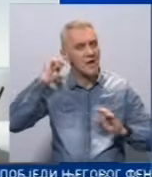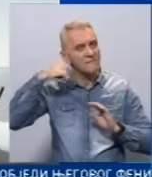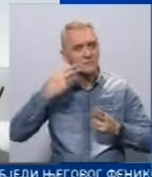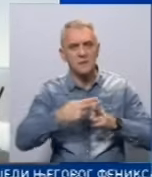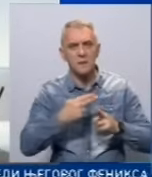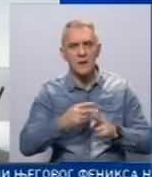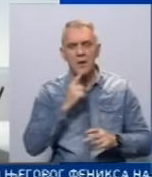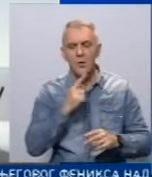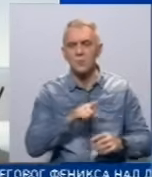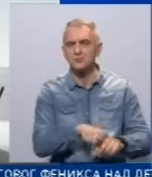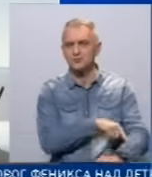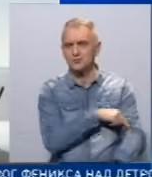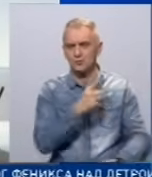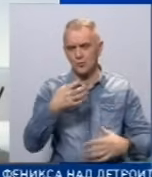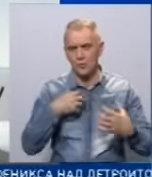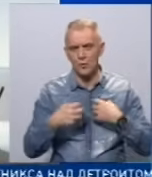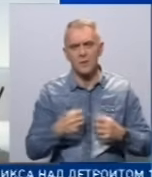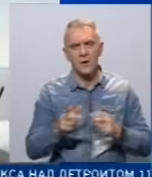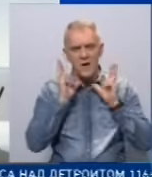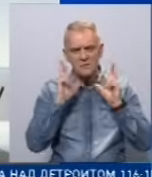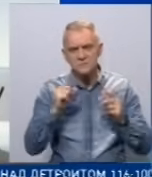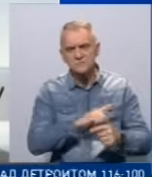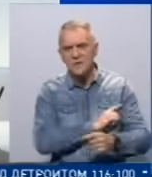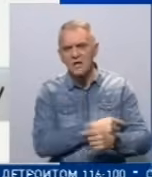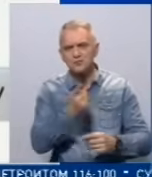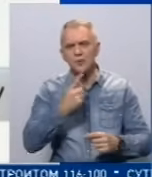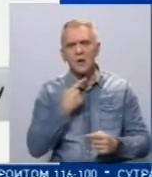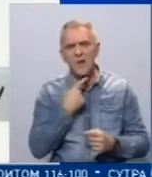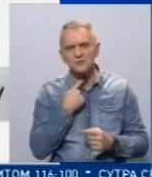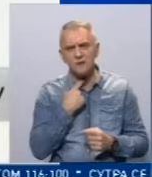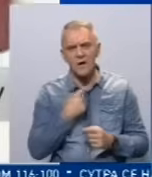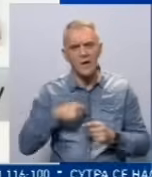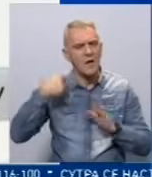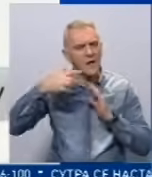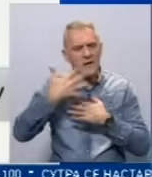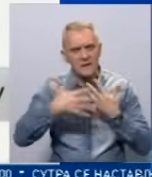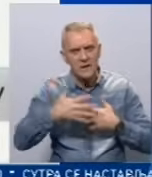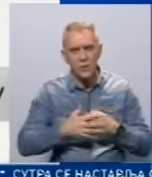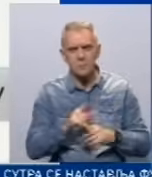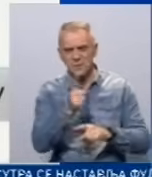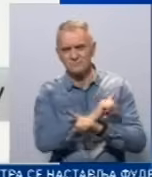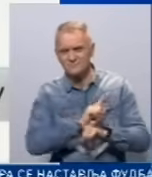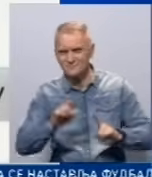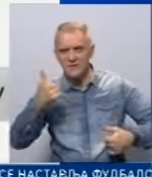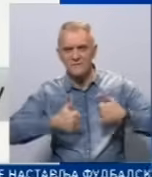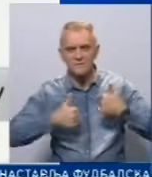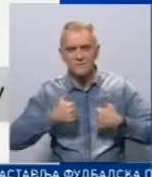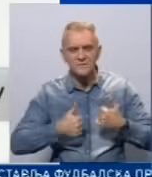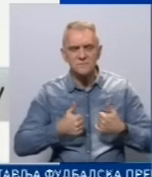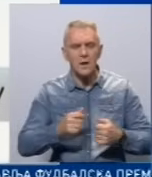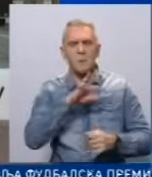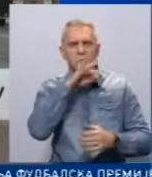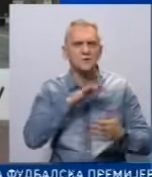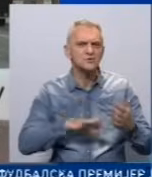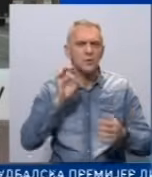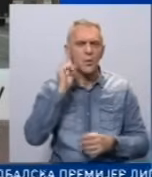sceni, ali i nove snažne glasove iz nezavisnih kinematografija. Važan aspekt raznolikosti festivala čine priče o ljudima